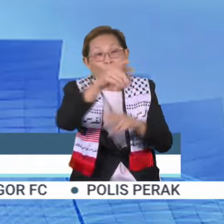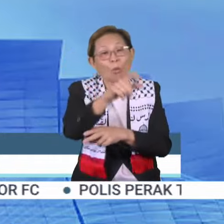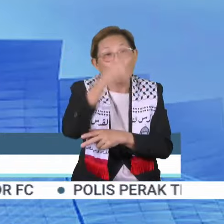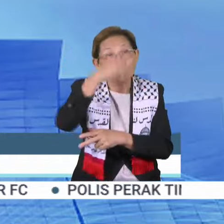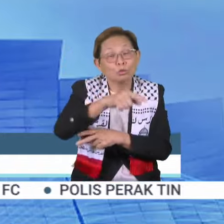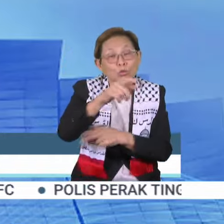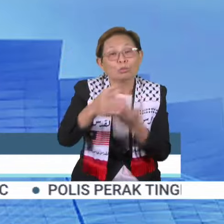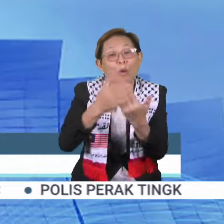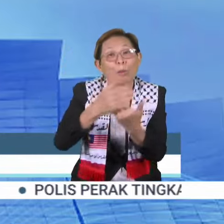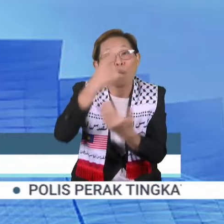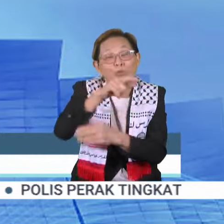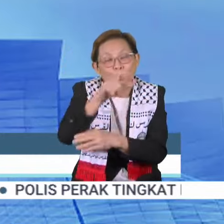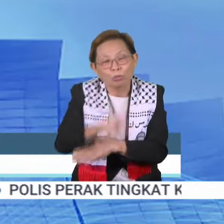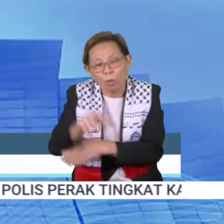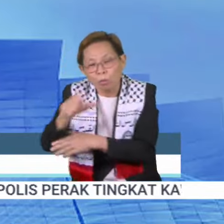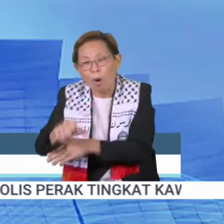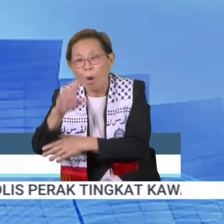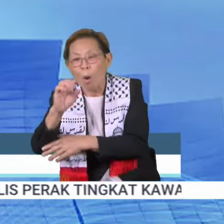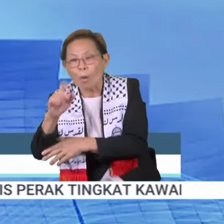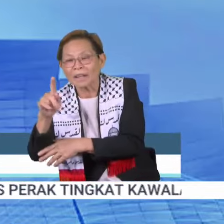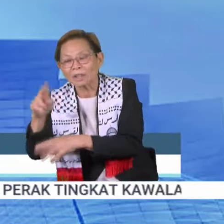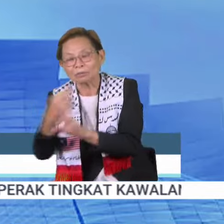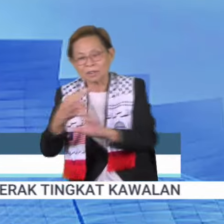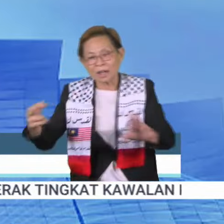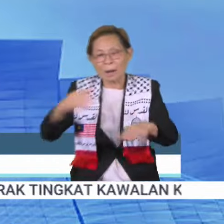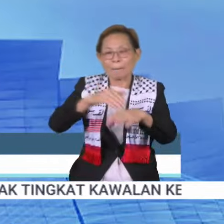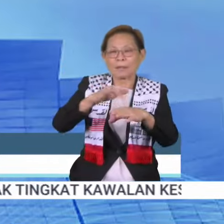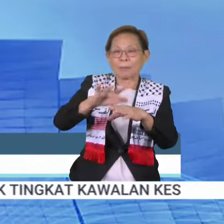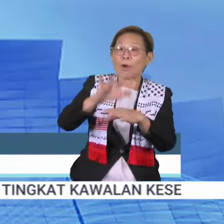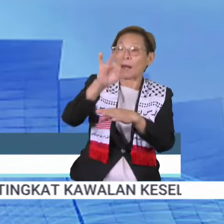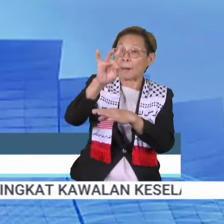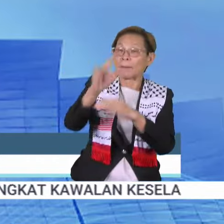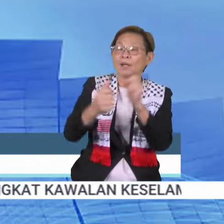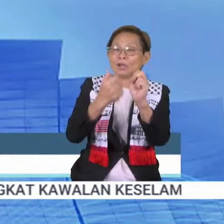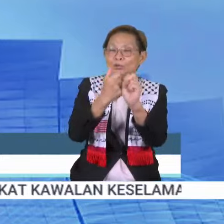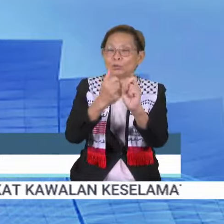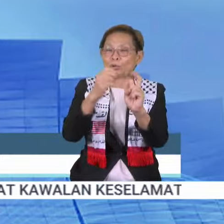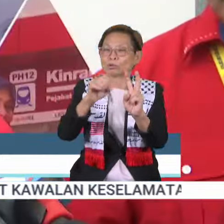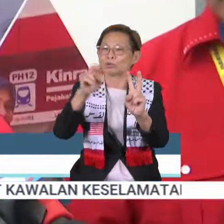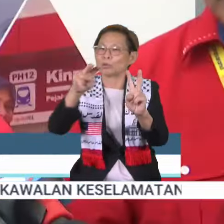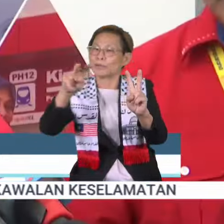kurang upaya itu dijangka siap sepenuhnya Ogos 2026.